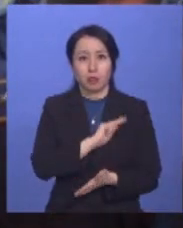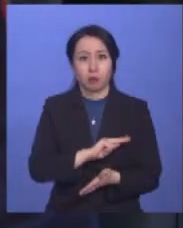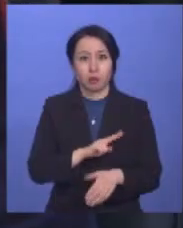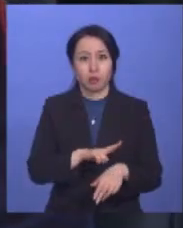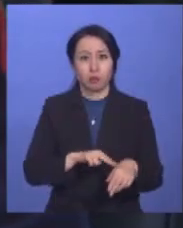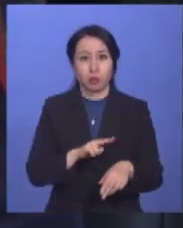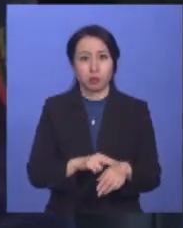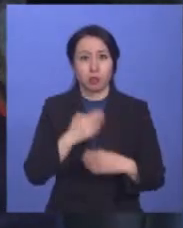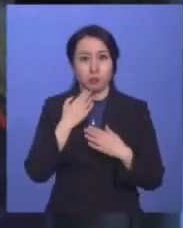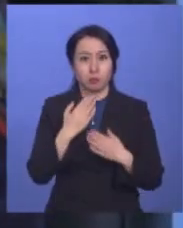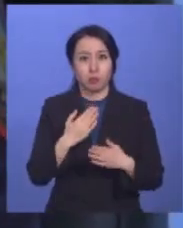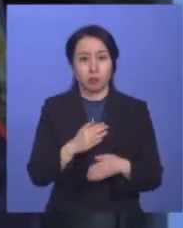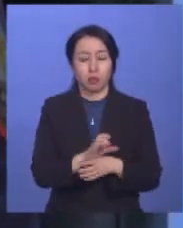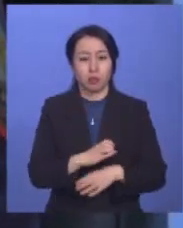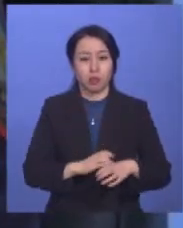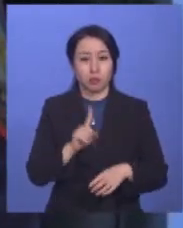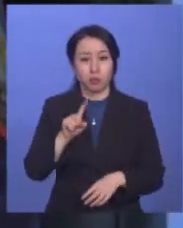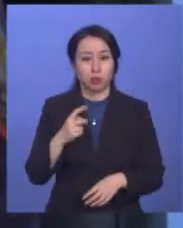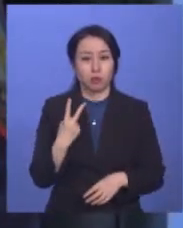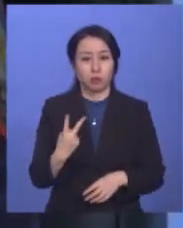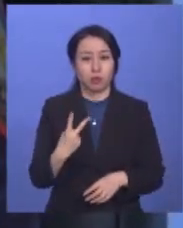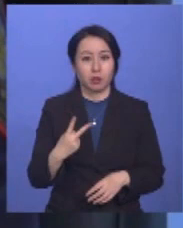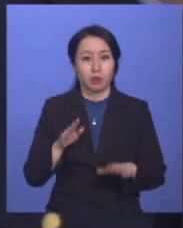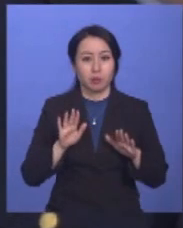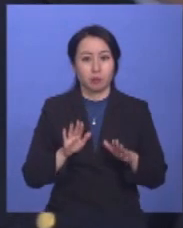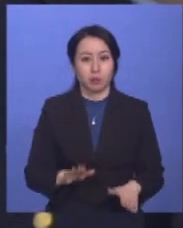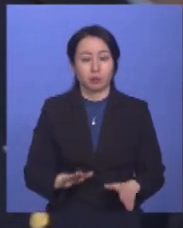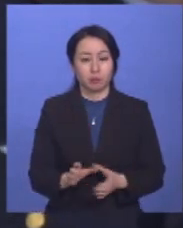полиции напрямую обращаются на канал 102 с указанием даты, места